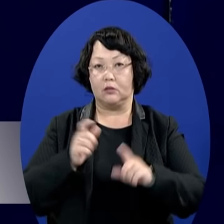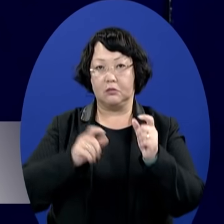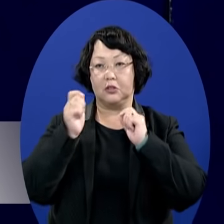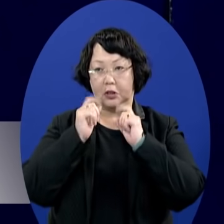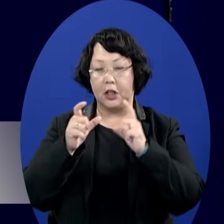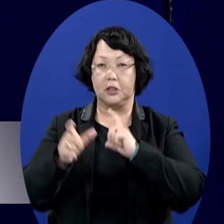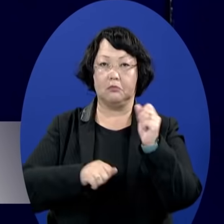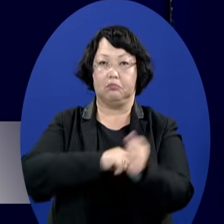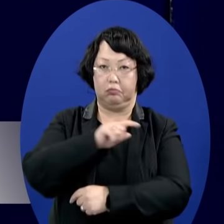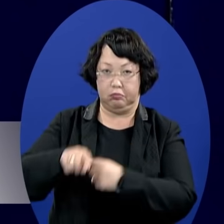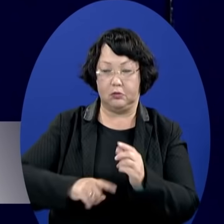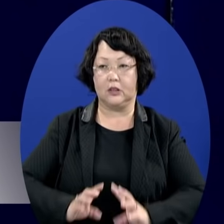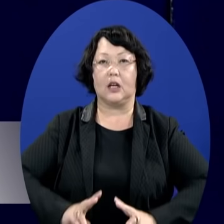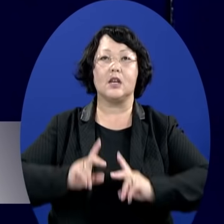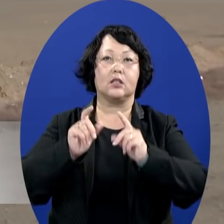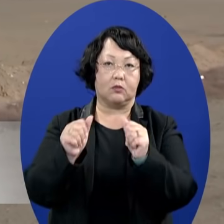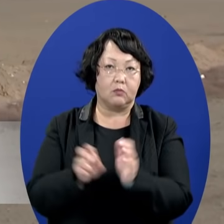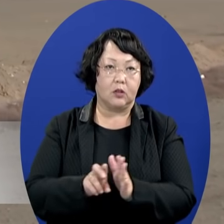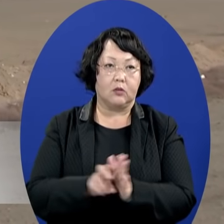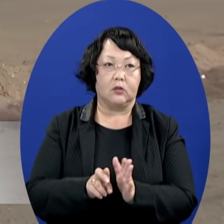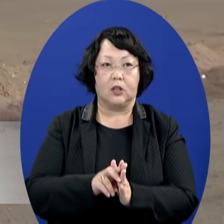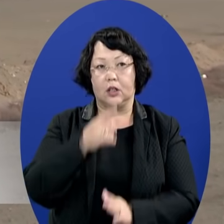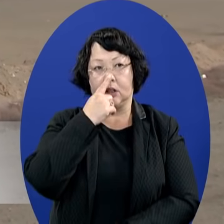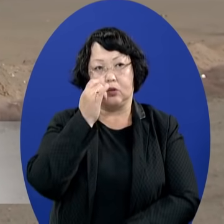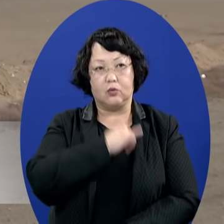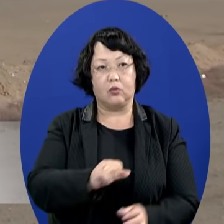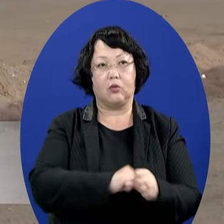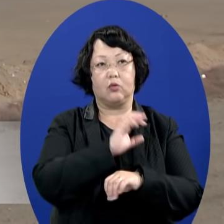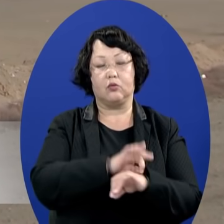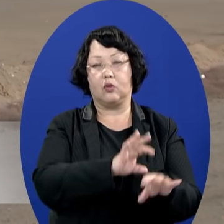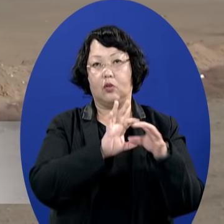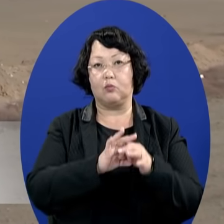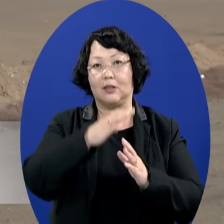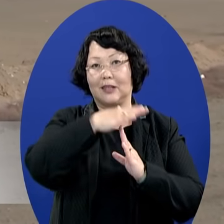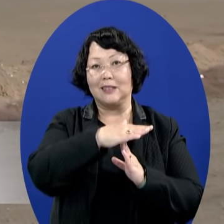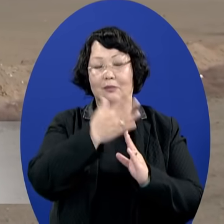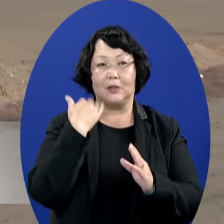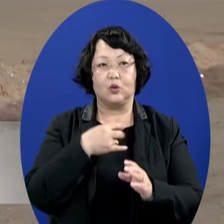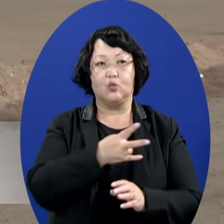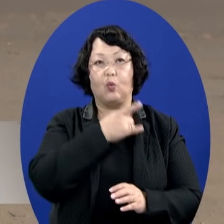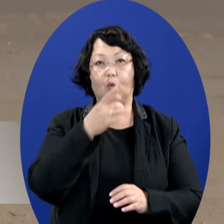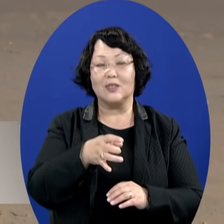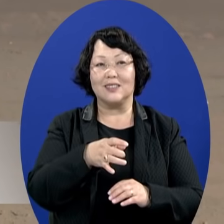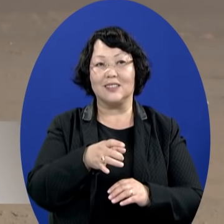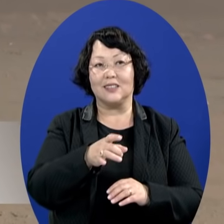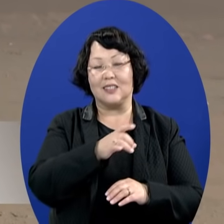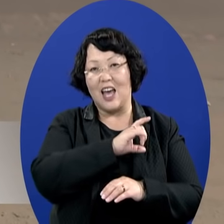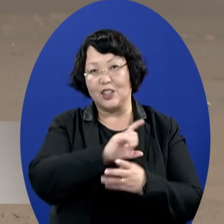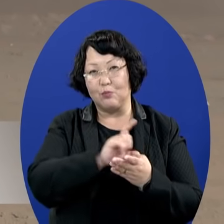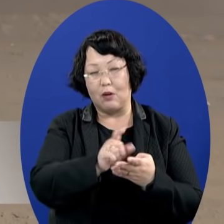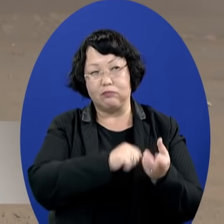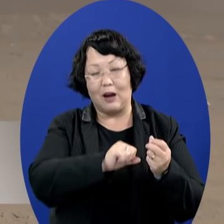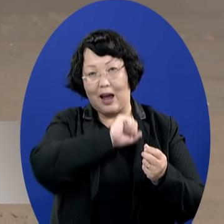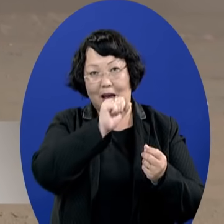эргэлт идэвхжиж сайжрах нь дамжиггүй. За тухайлбал урд төршөөс коронавирусны улмаас зогсоогод байсан нүүрсний экспортын гарцаа шийдвэрлэж